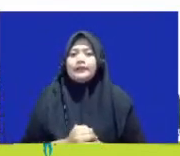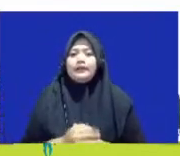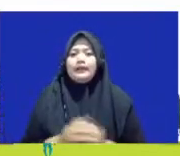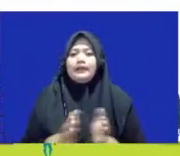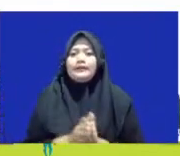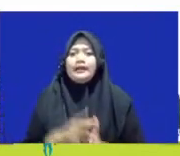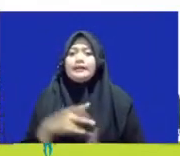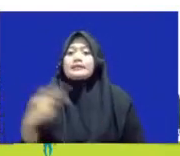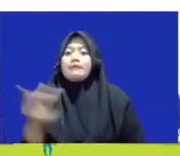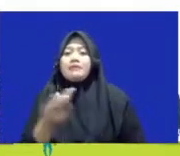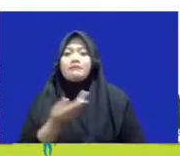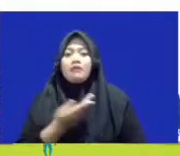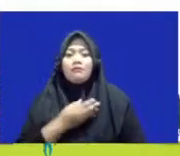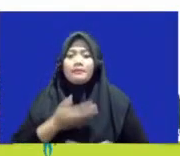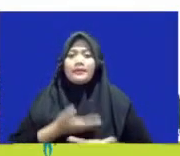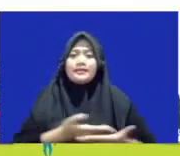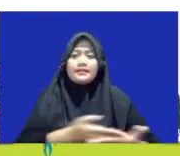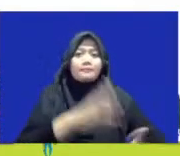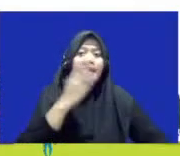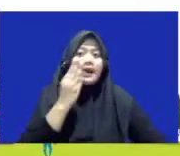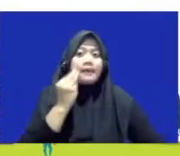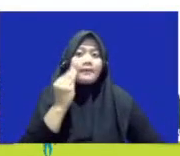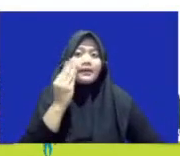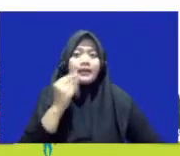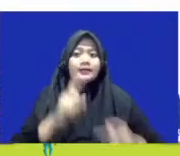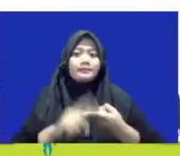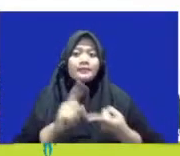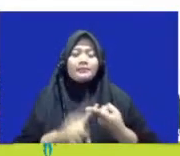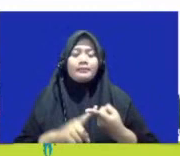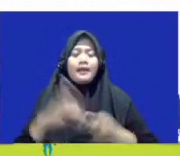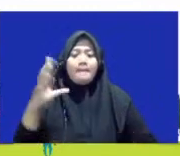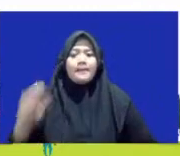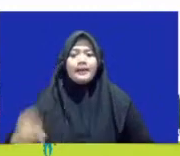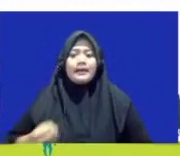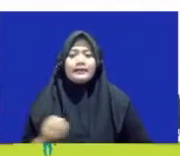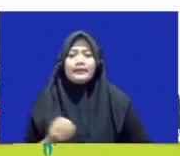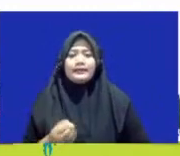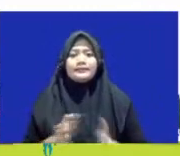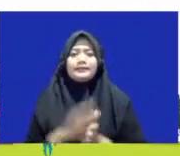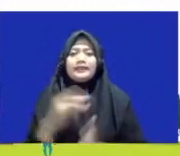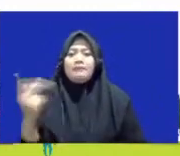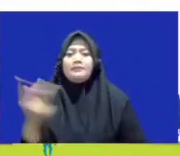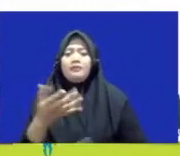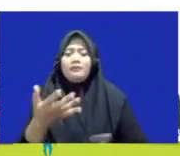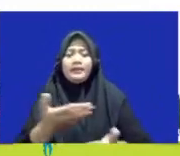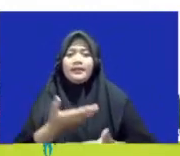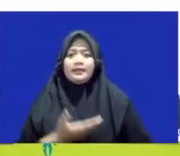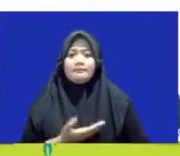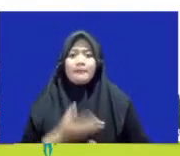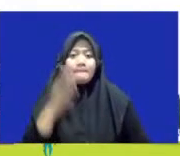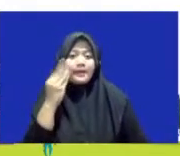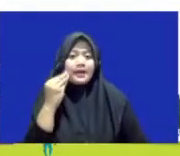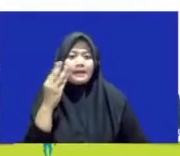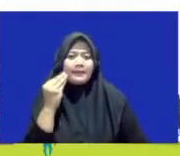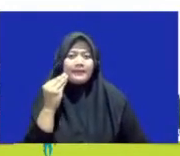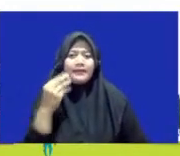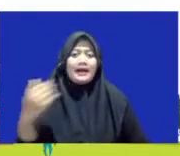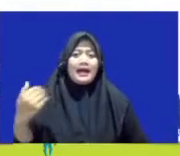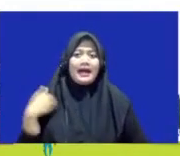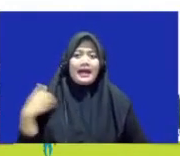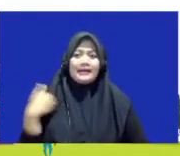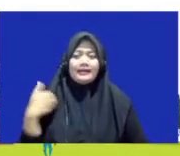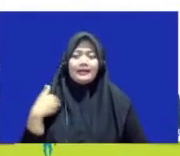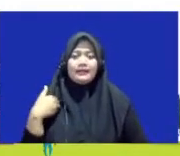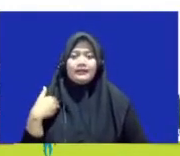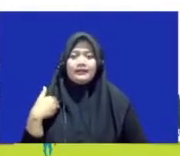memberikan pengalaman-pengalamannya kepada teman-teman di Bangladesh, dan kami juga akan menerima pengalaman-pengalaman yang ada dari Bangladesh,